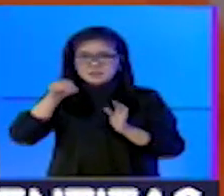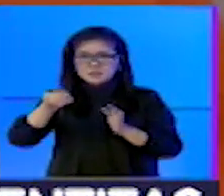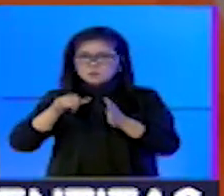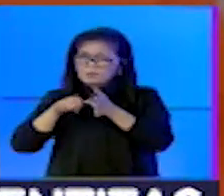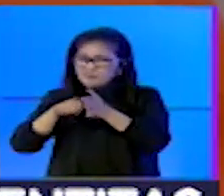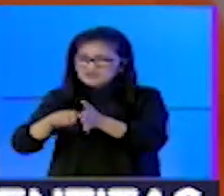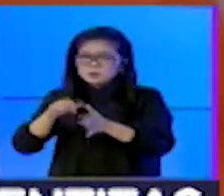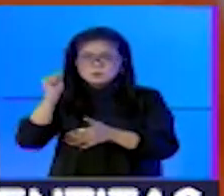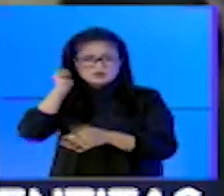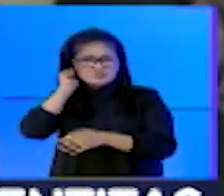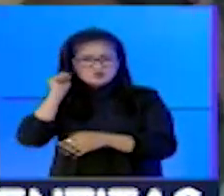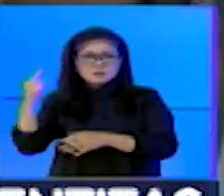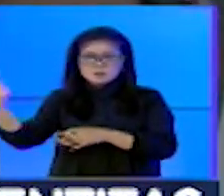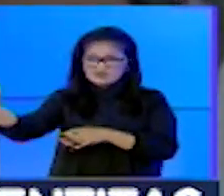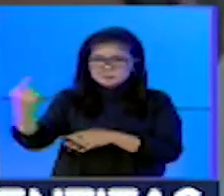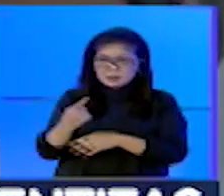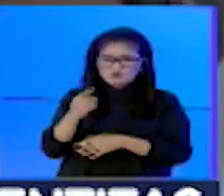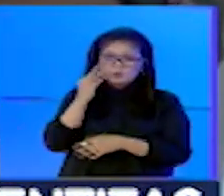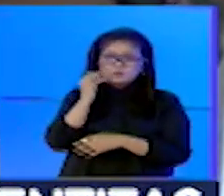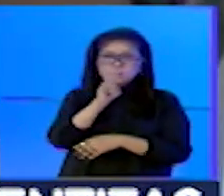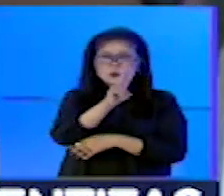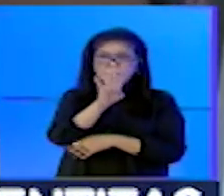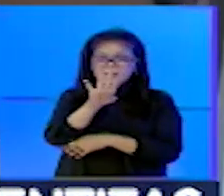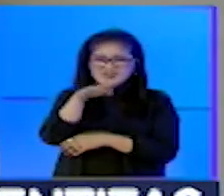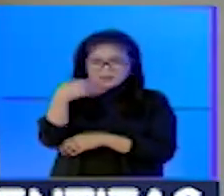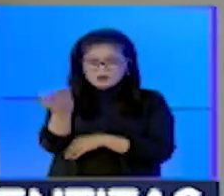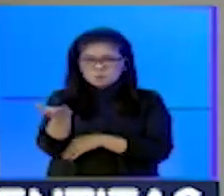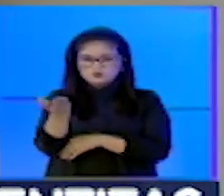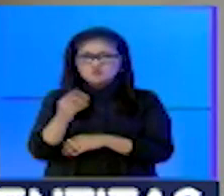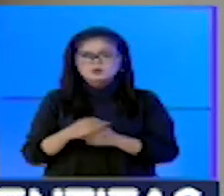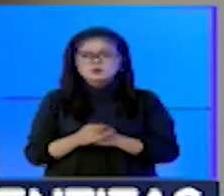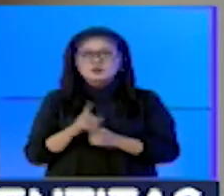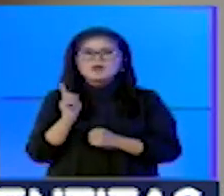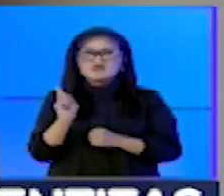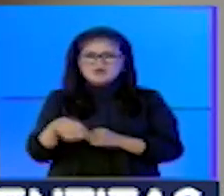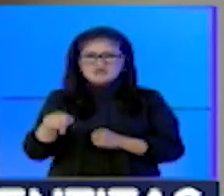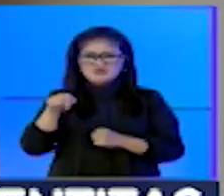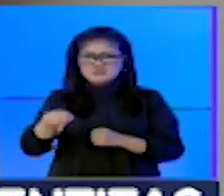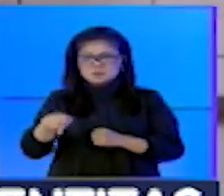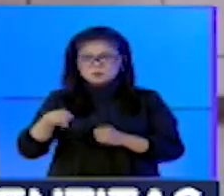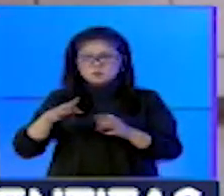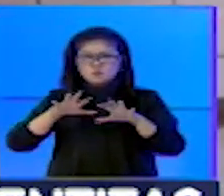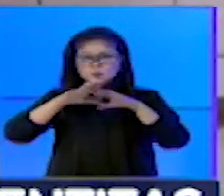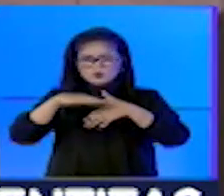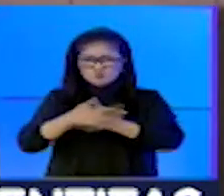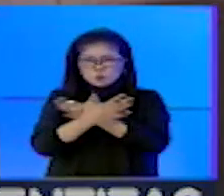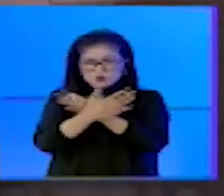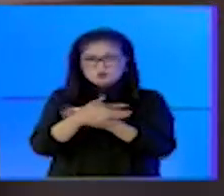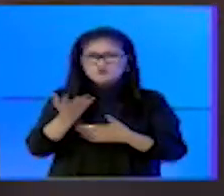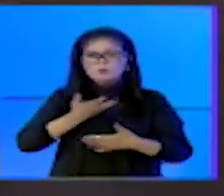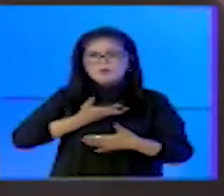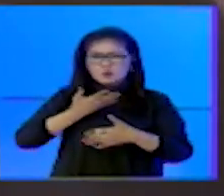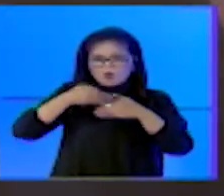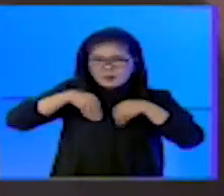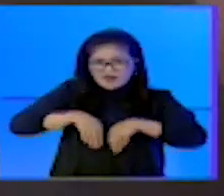wanita 24 tahun yang mengaku bernama Meisa Yunitasari, warga Gunung Kidul yang hendak bersalin. Meisa datang bersama